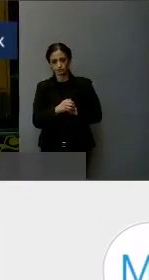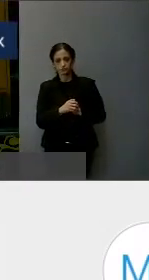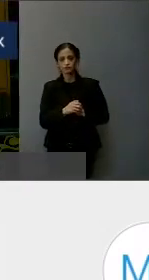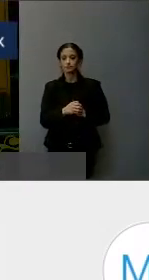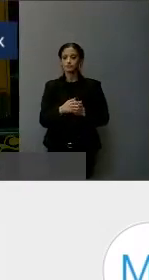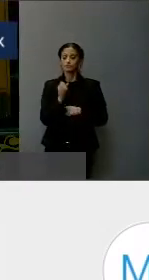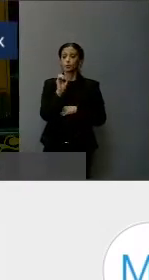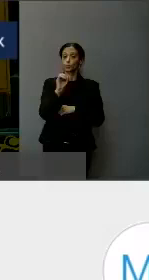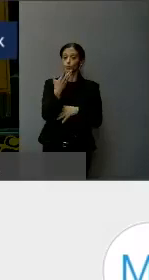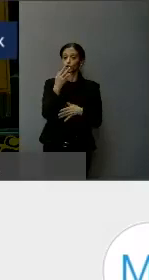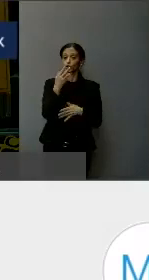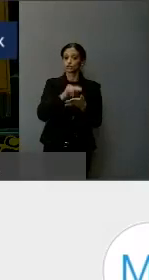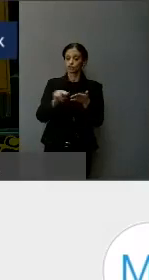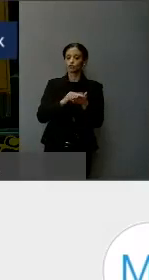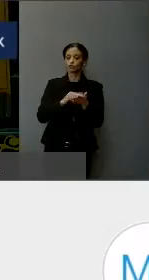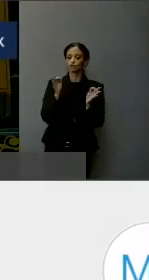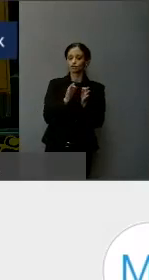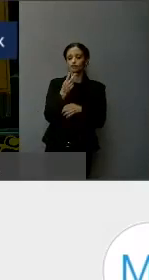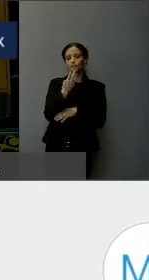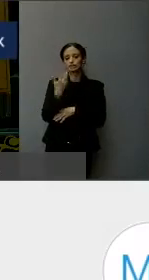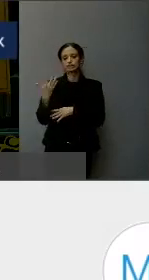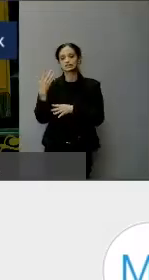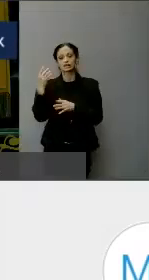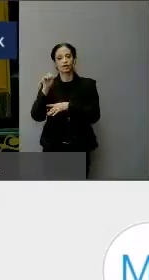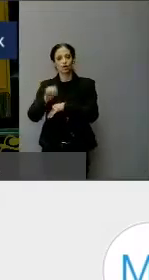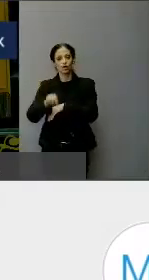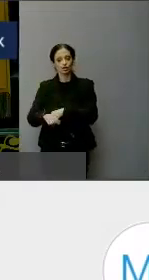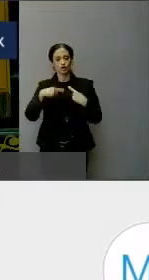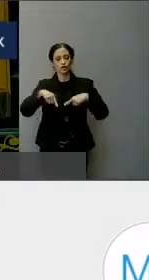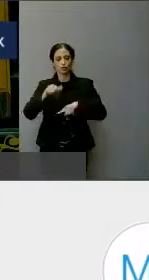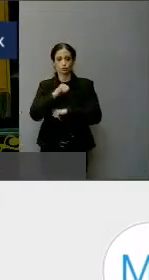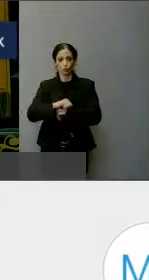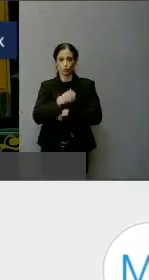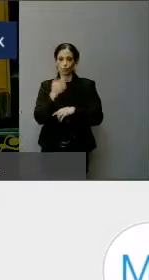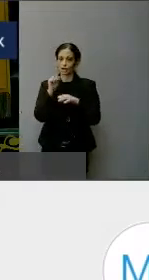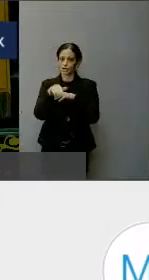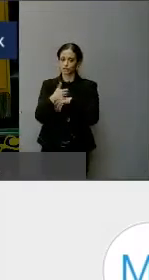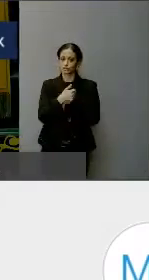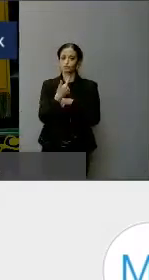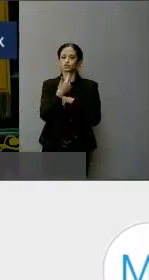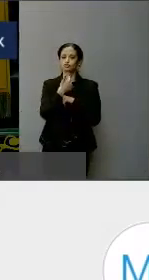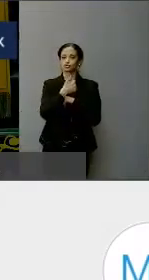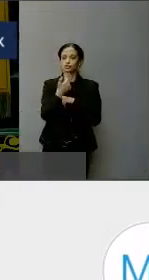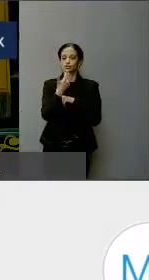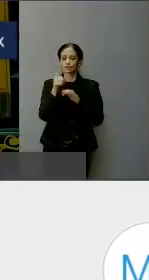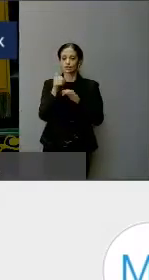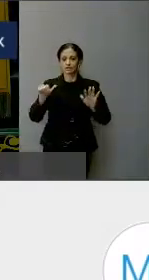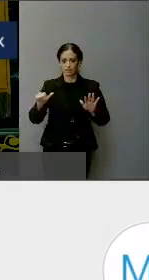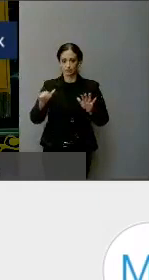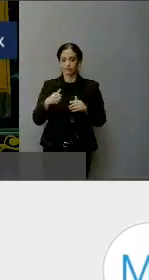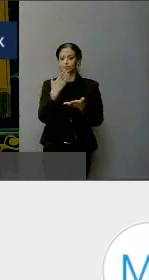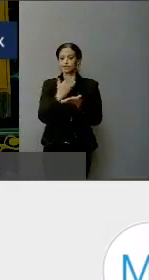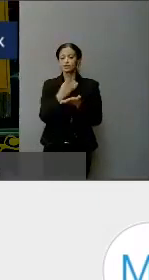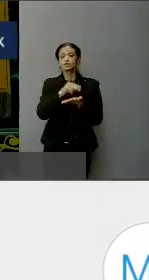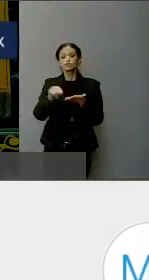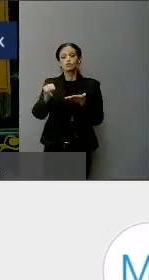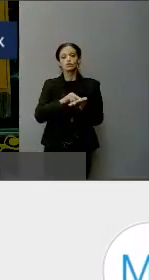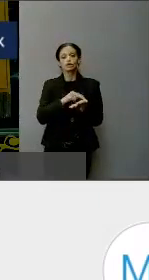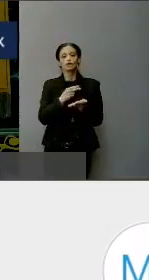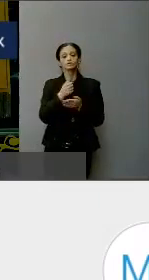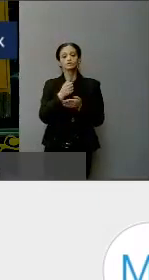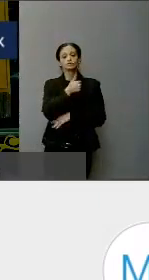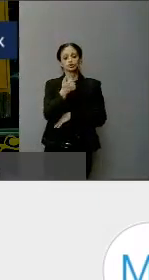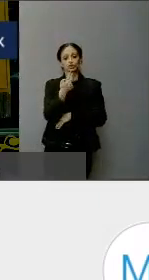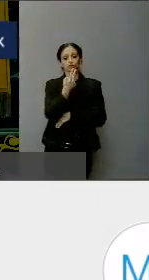15 voti favorevoli 23 contrari il consiglio comunale respinge il numero 136 votazione ora al numero